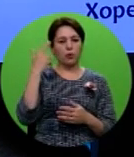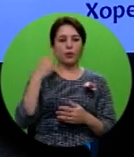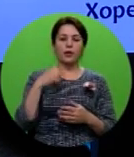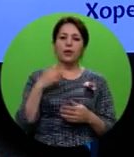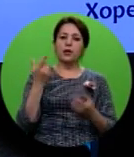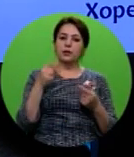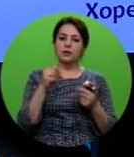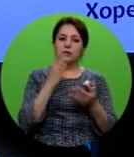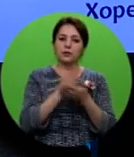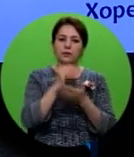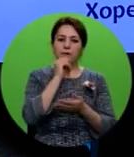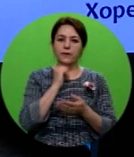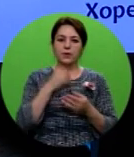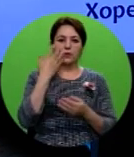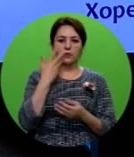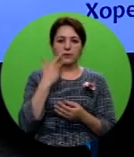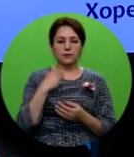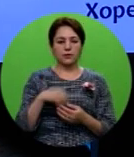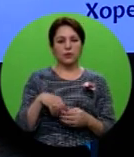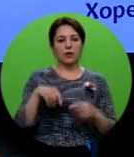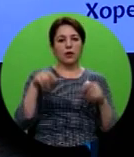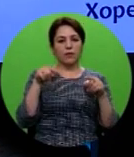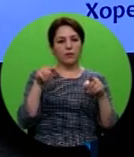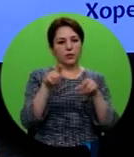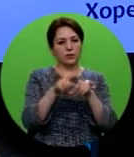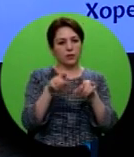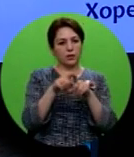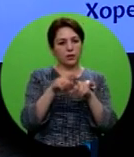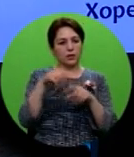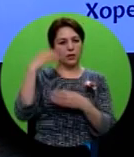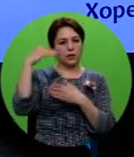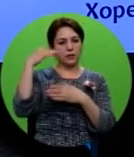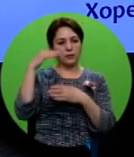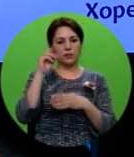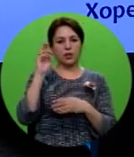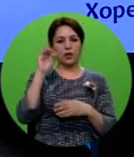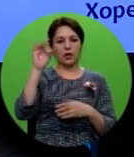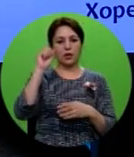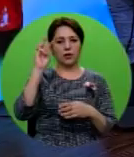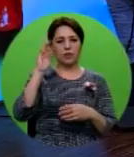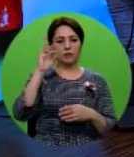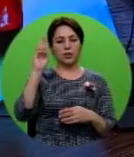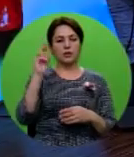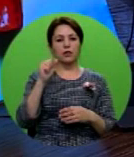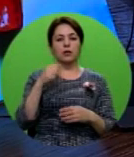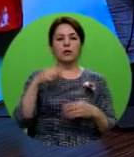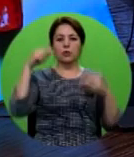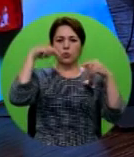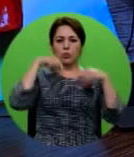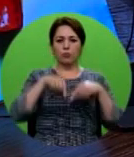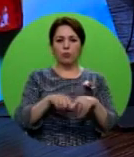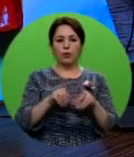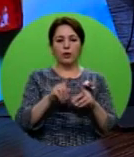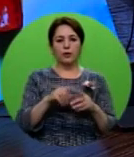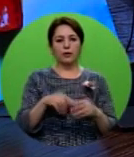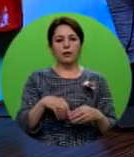встречается фиолетовый цвет. Вот такая она хорезмская керамика. Очень глубокая, насыщенная и в